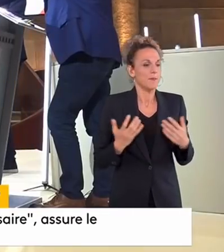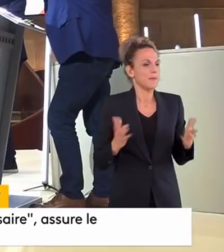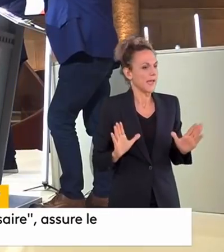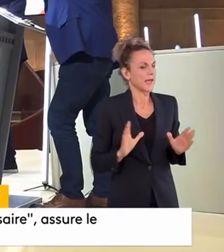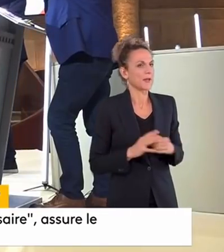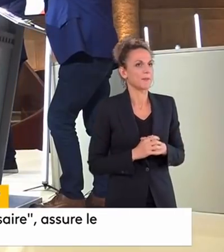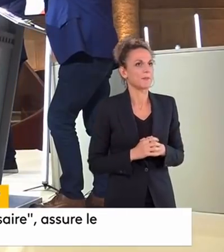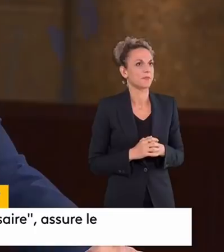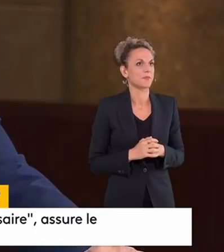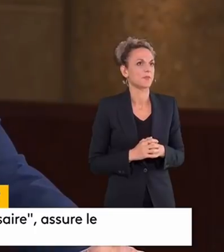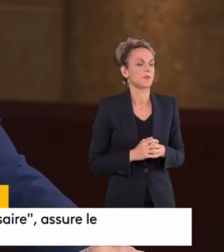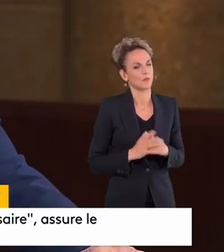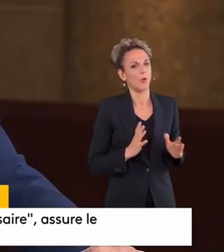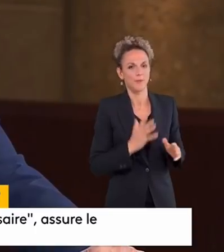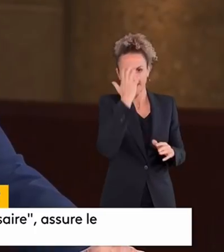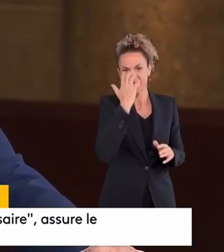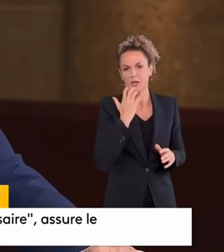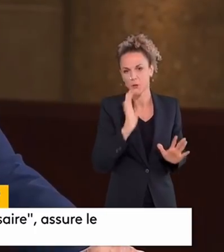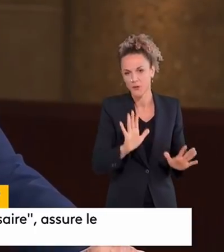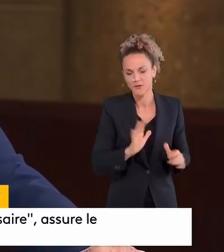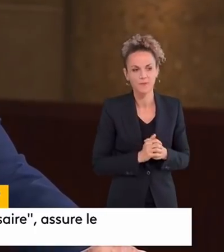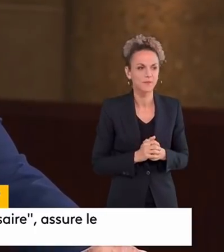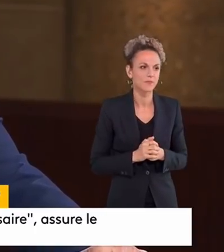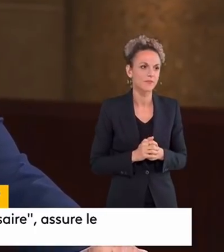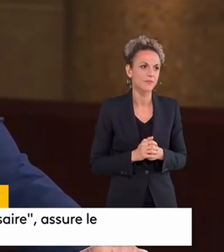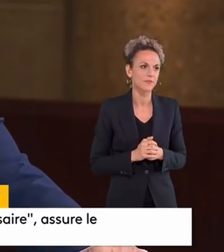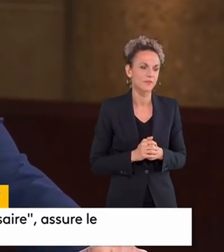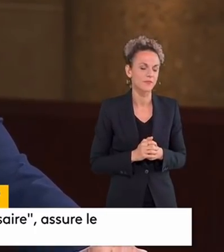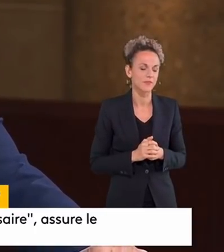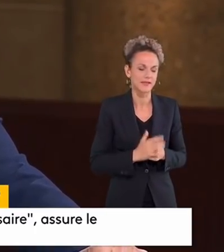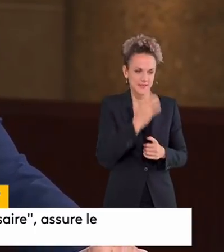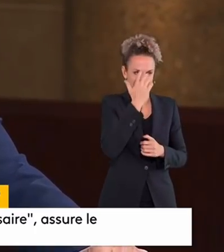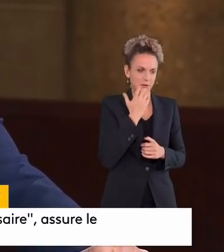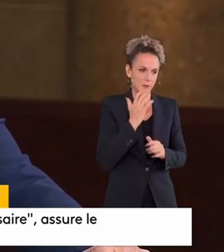Mais plus sérieusement. Non, plus sérieusement.